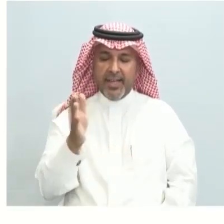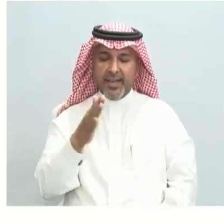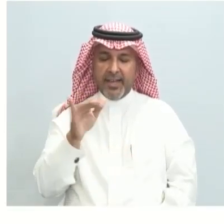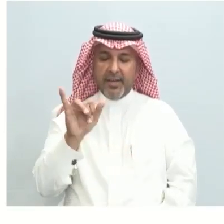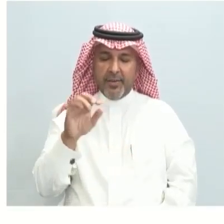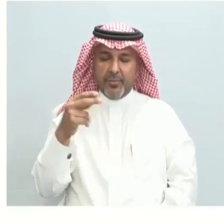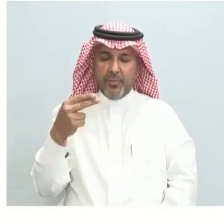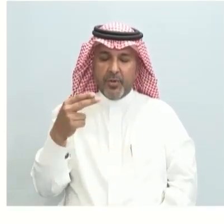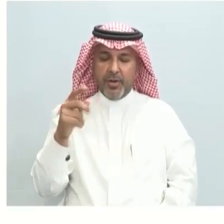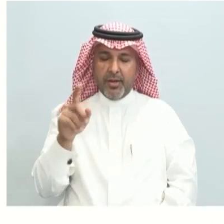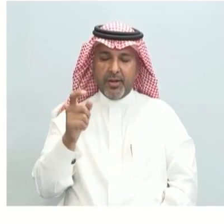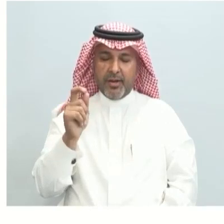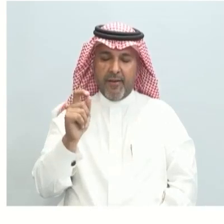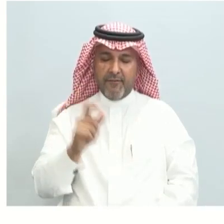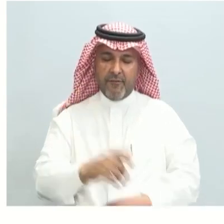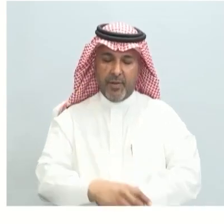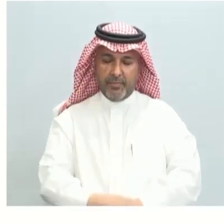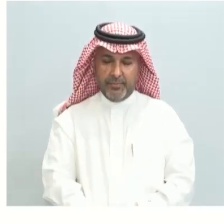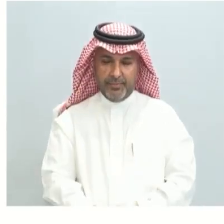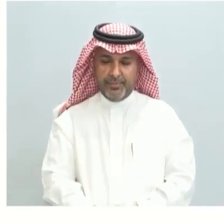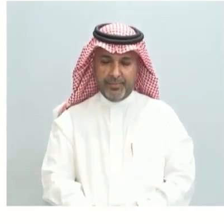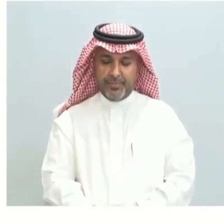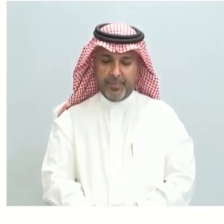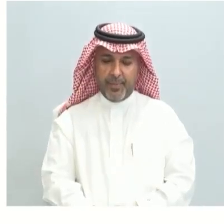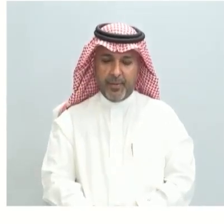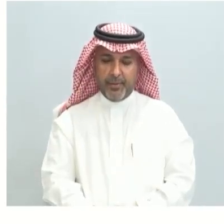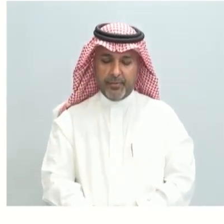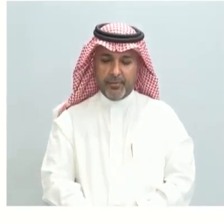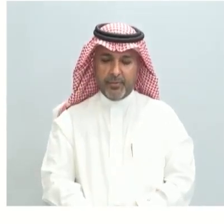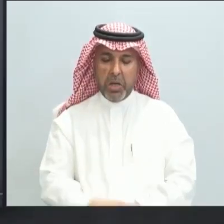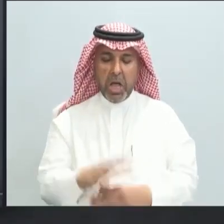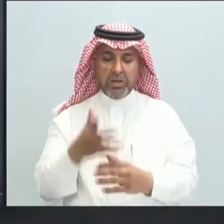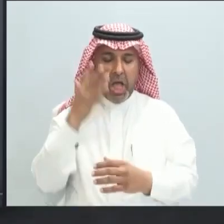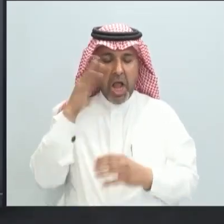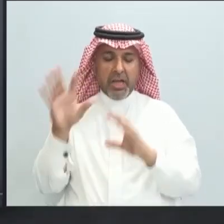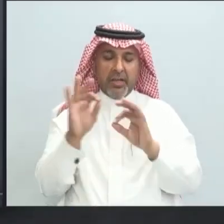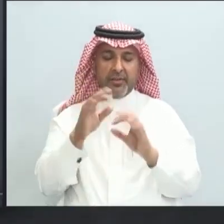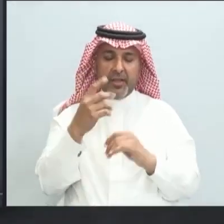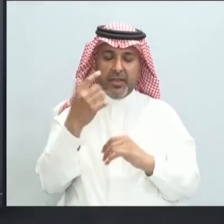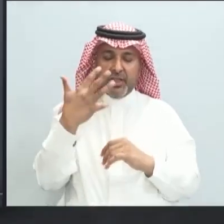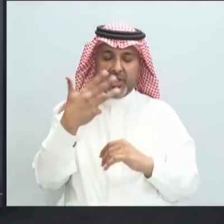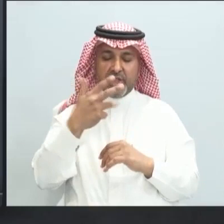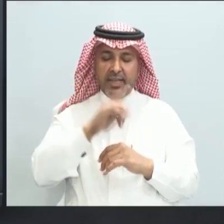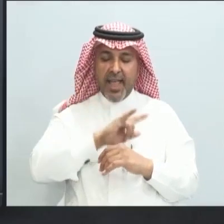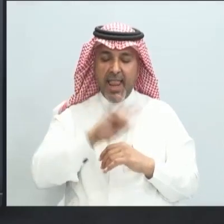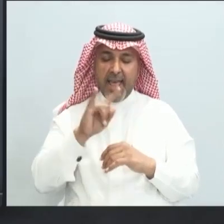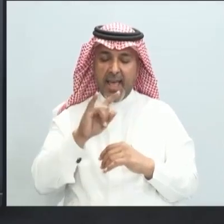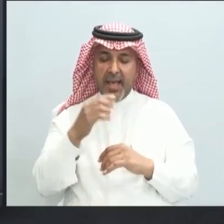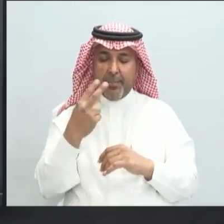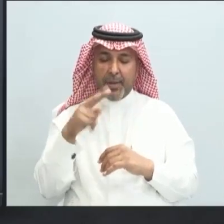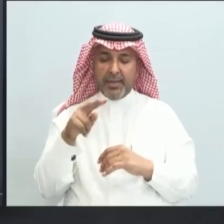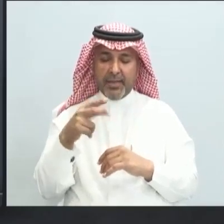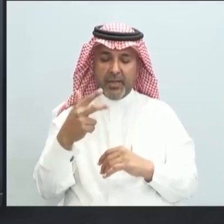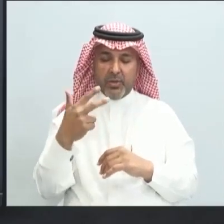بس أهم شيء تصير الزاوية لا هي 90 ولا هي 270 يعني 90 وزائداً زود عليها